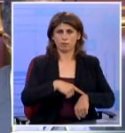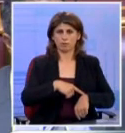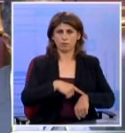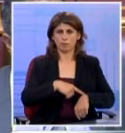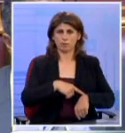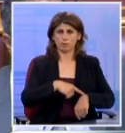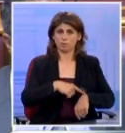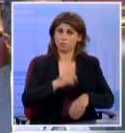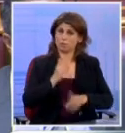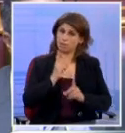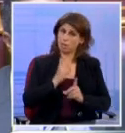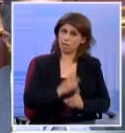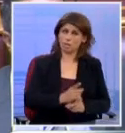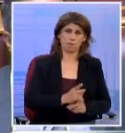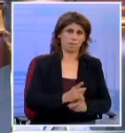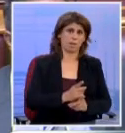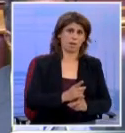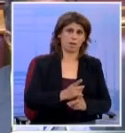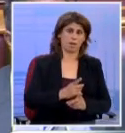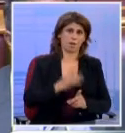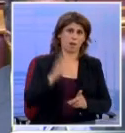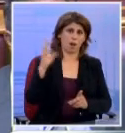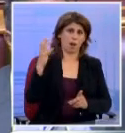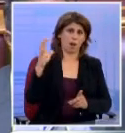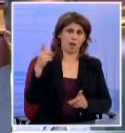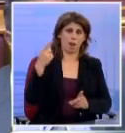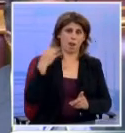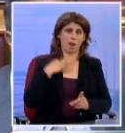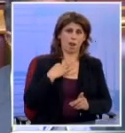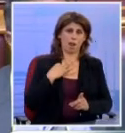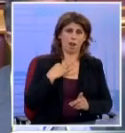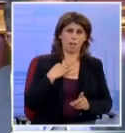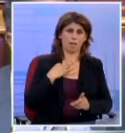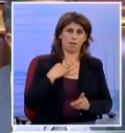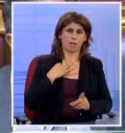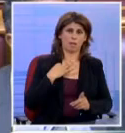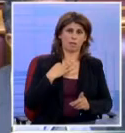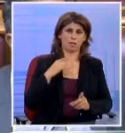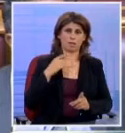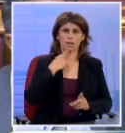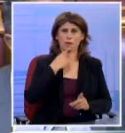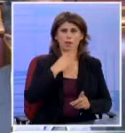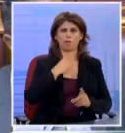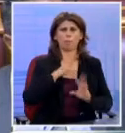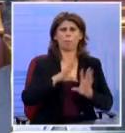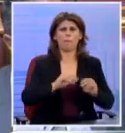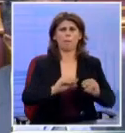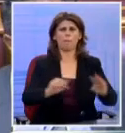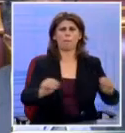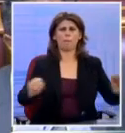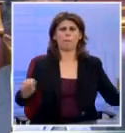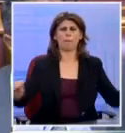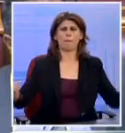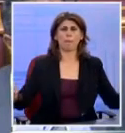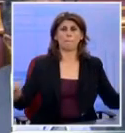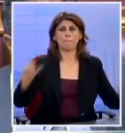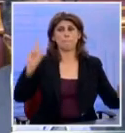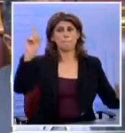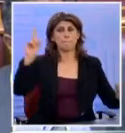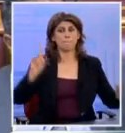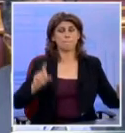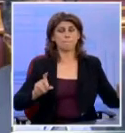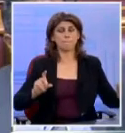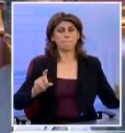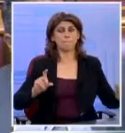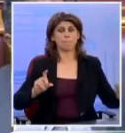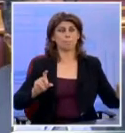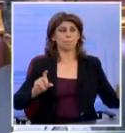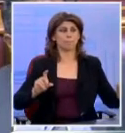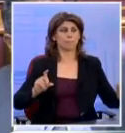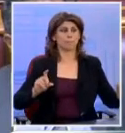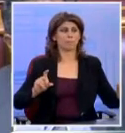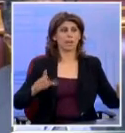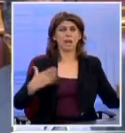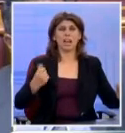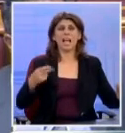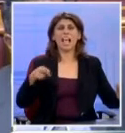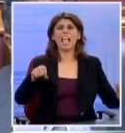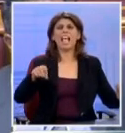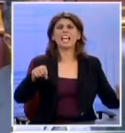συγκεκριμένα μέσα ενημέρωσης έλεγαν ότι η παραιτησή μου μάλλον είχε να κάνει με υποθέσεις τους ΔΟΕ τσιγκάνων της Κάτω